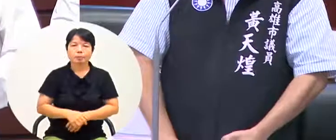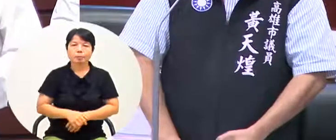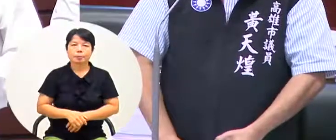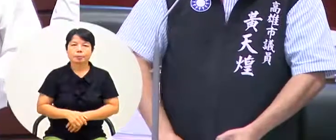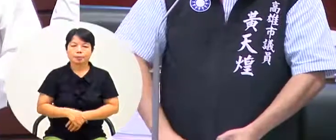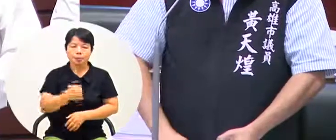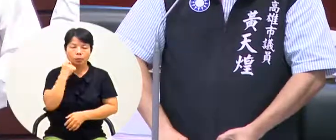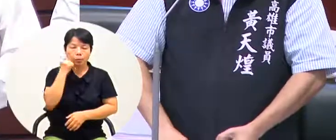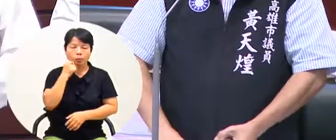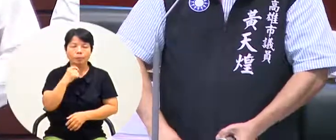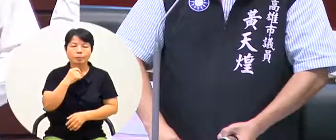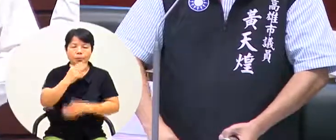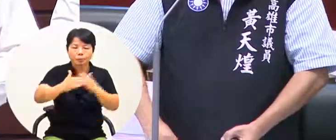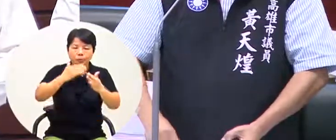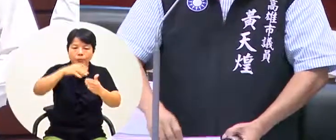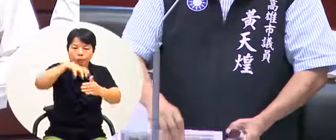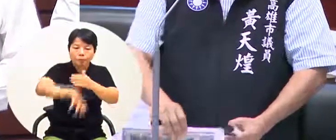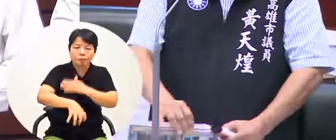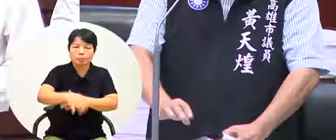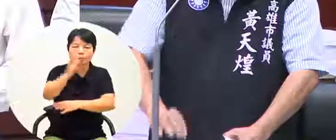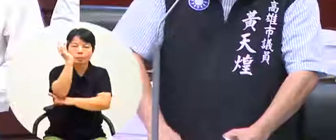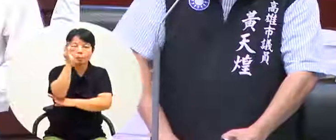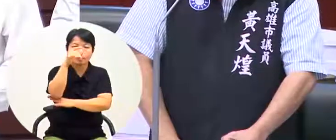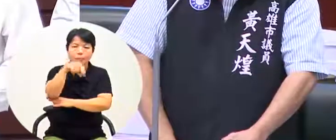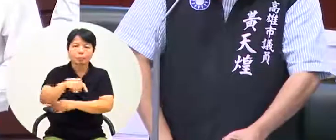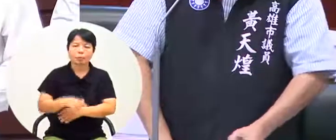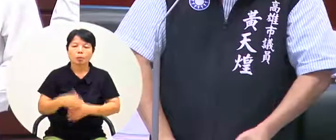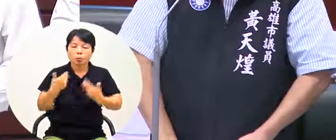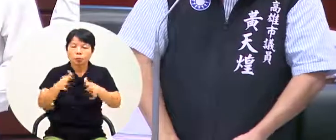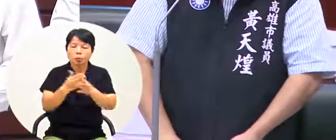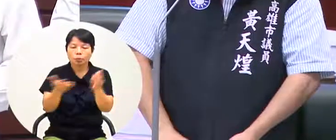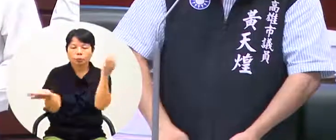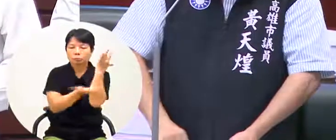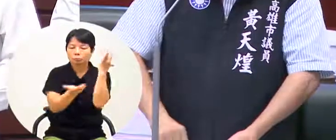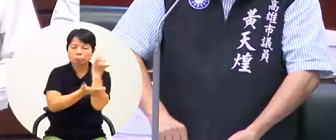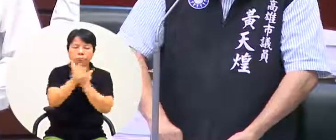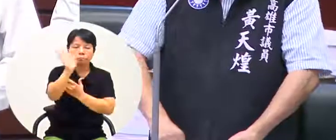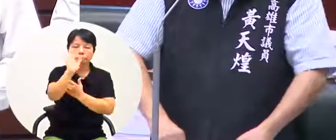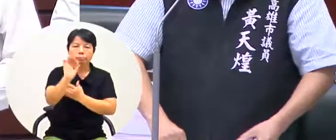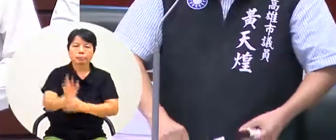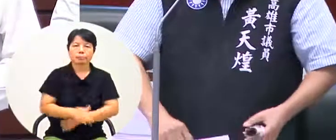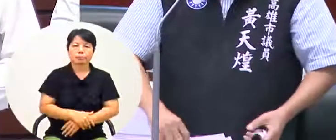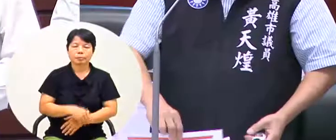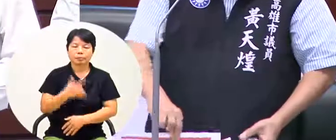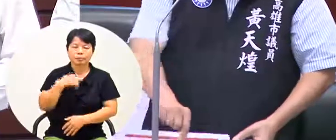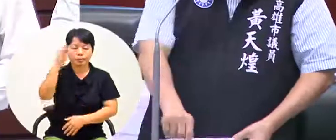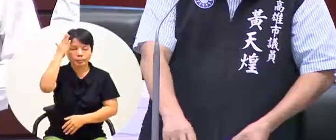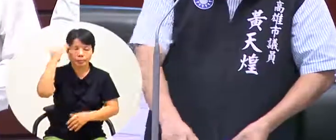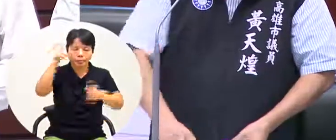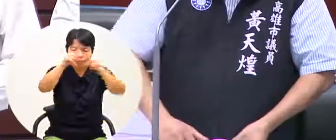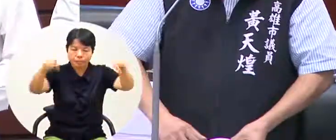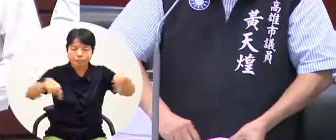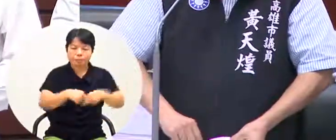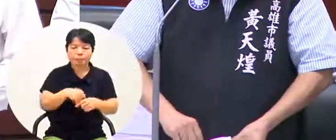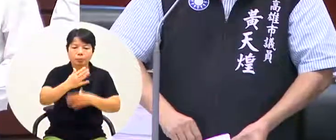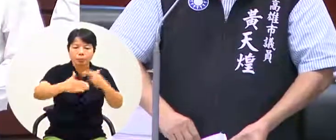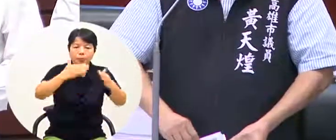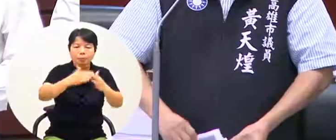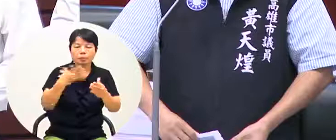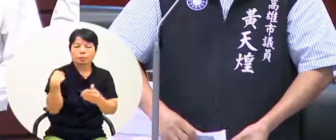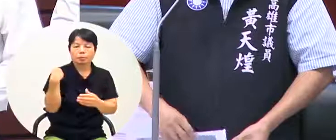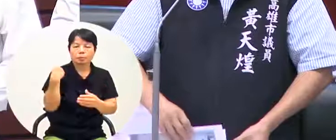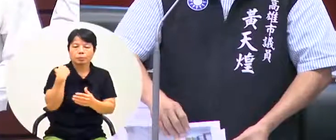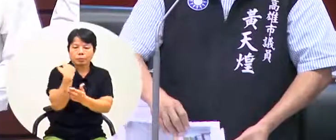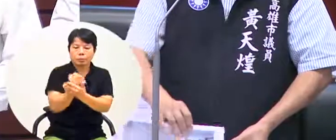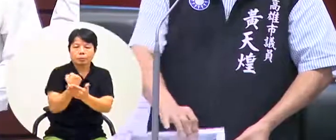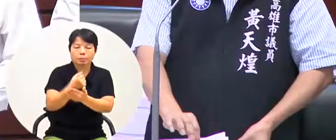啊。尽量莫甲毁掉啦吼，啊，所以即乌棒树全部拢是学校伊本来就有诶，即个树种吼，啊，